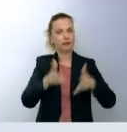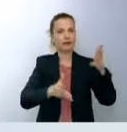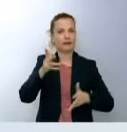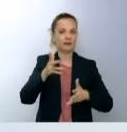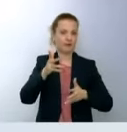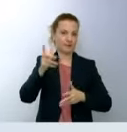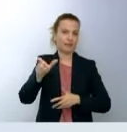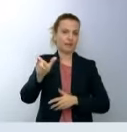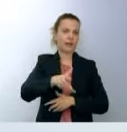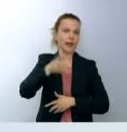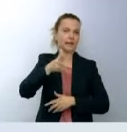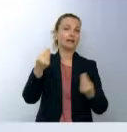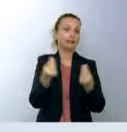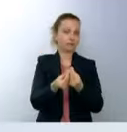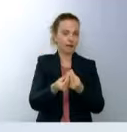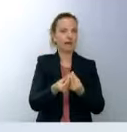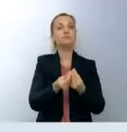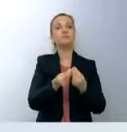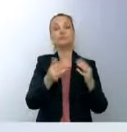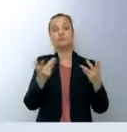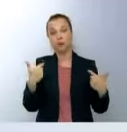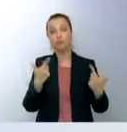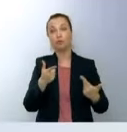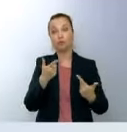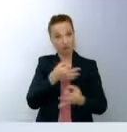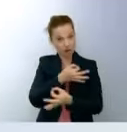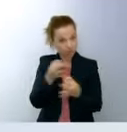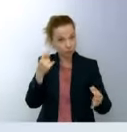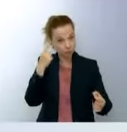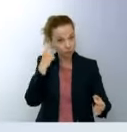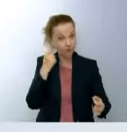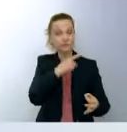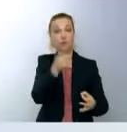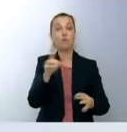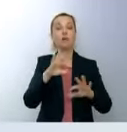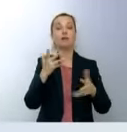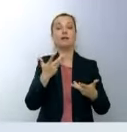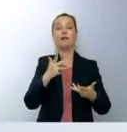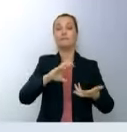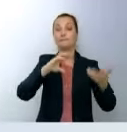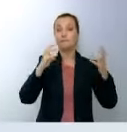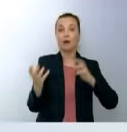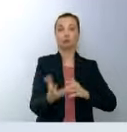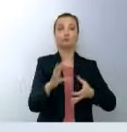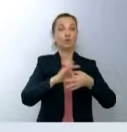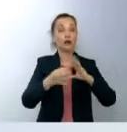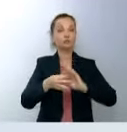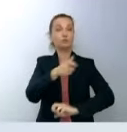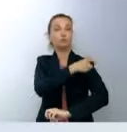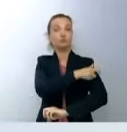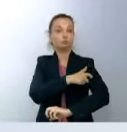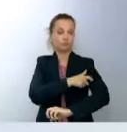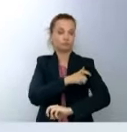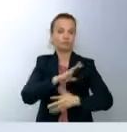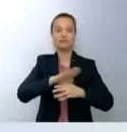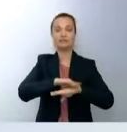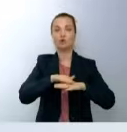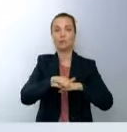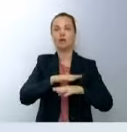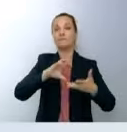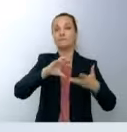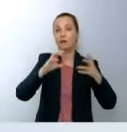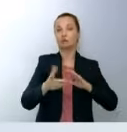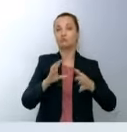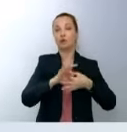σύμφωνα με τον παγκόσμιο οργανισμό υγείας να εξαλειφθεί ως ασθένεια εάν καταφέρνουμε να πείσουμε προσέξτε να εμβολιάσουμε όχι μόνο τα